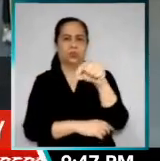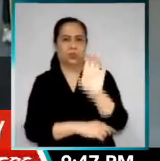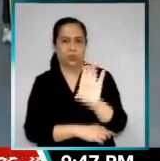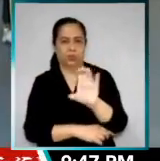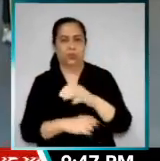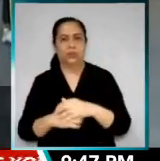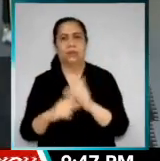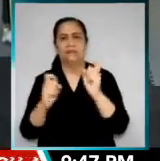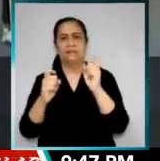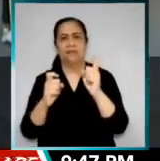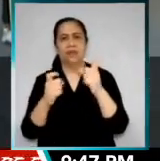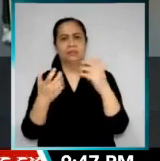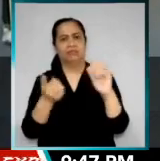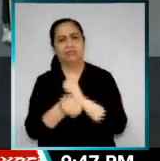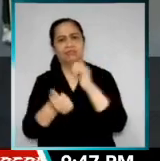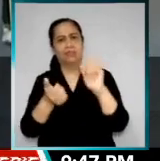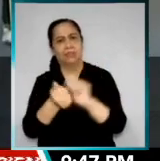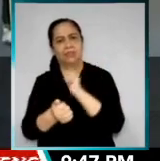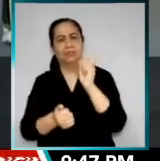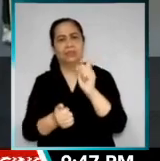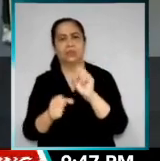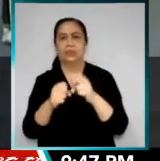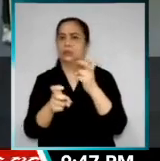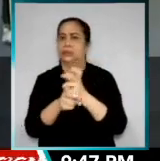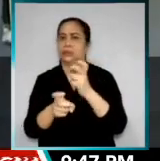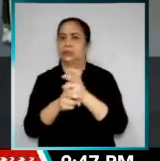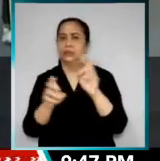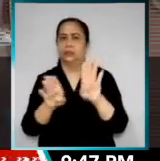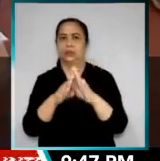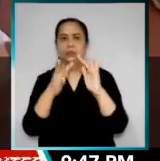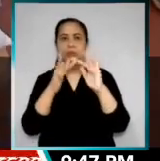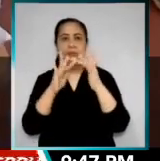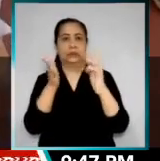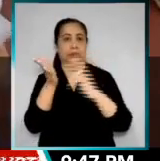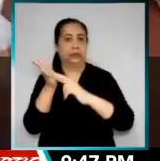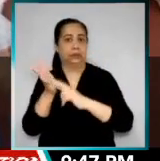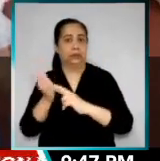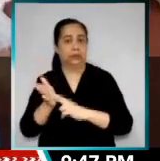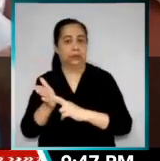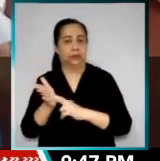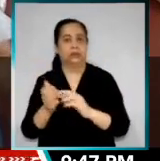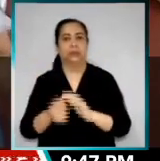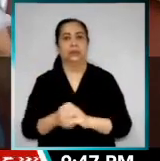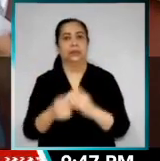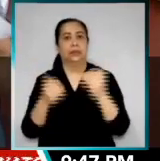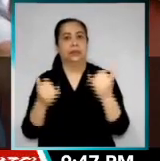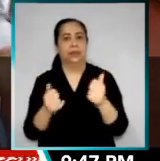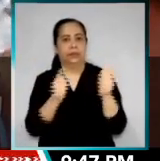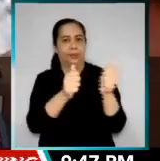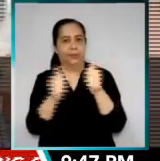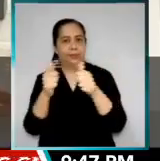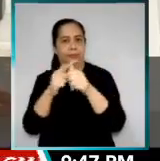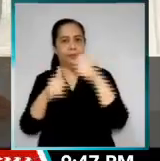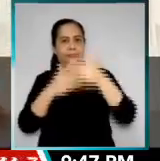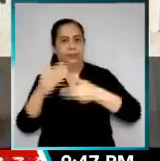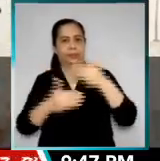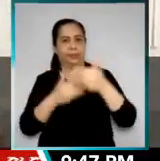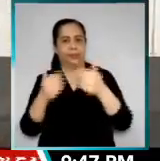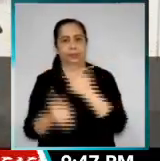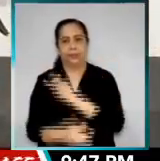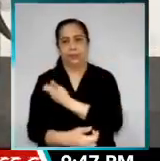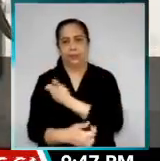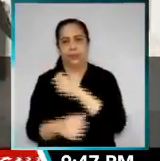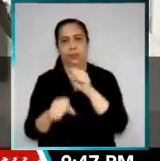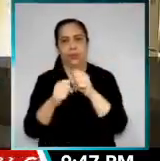siya mauubos. So ang hirap na buksan yung online registration. Sa ngayon, inayos muna ang proseso sa pagbabakuna para umikli ito